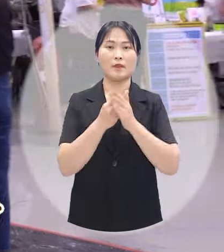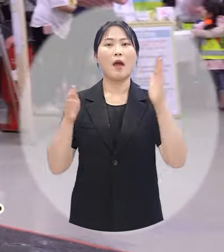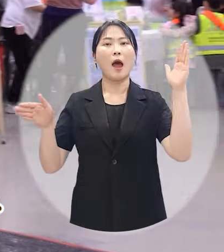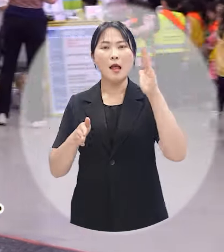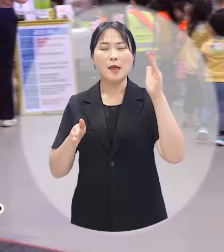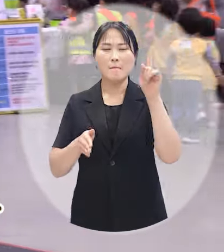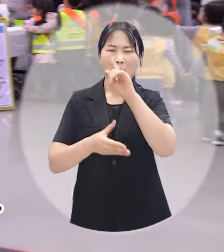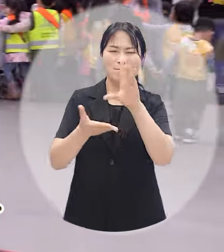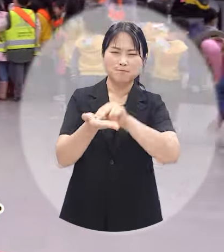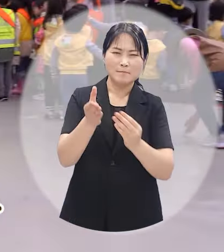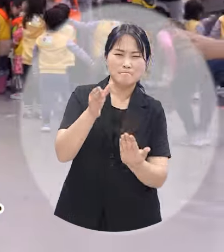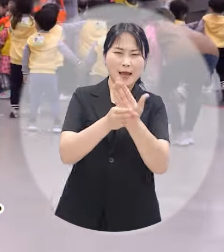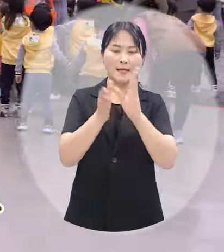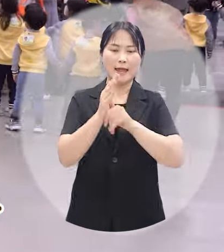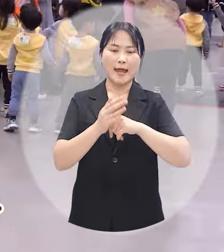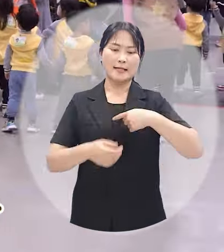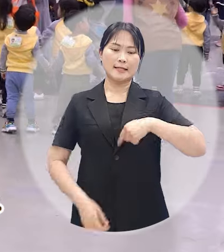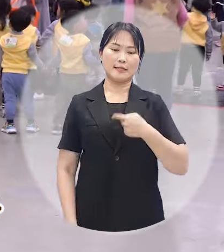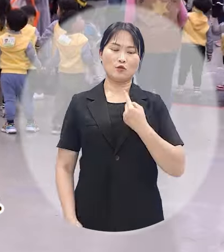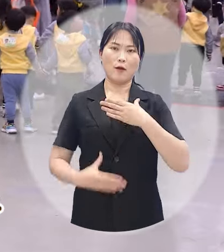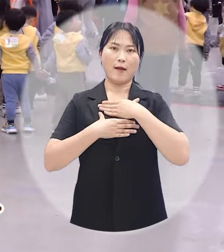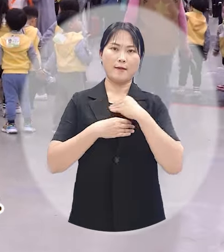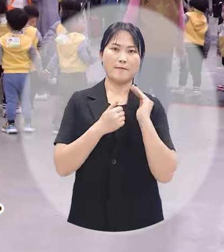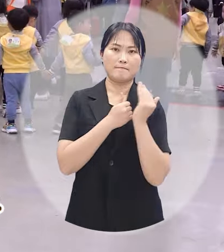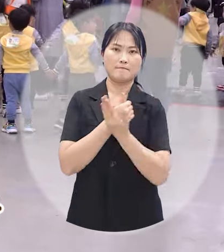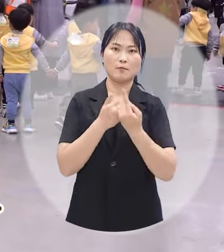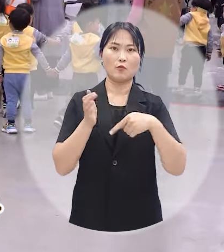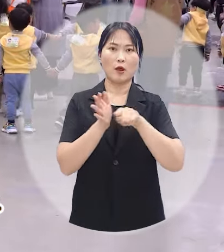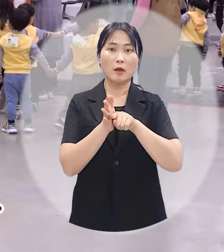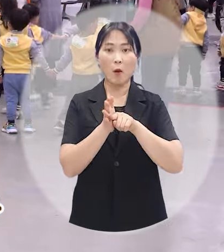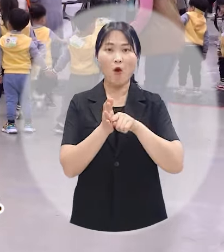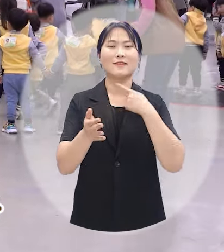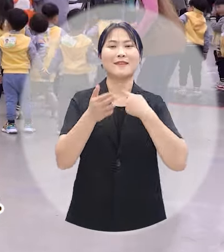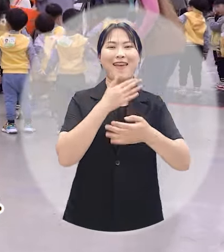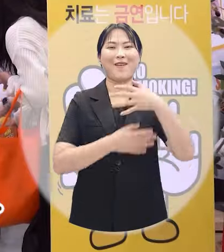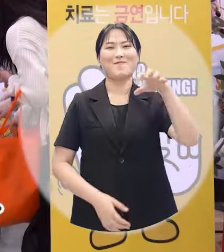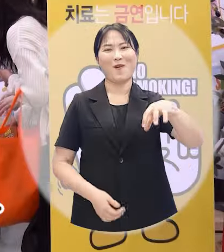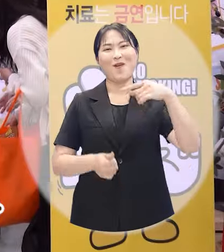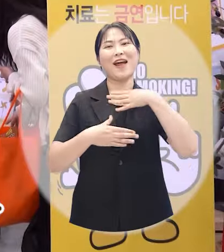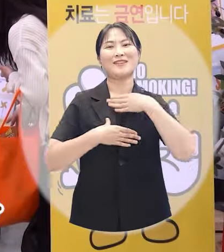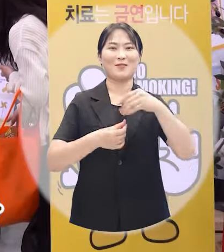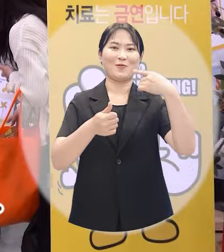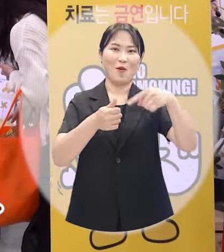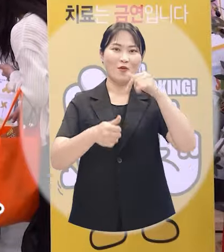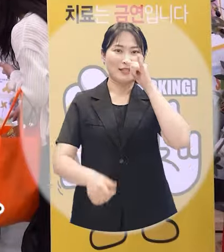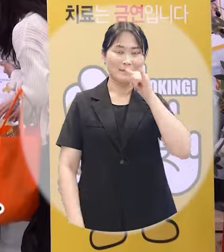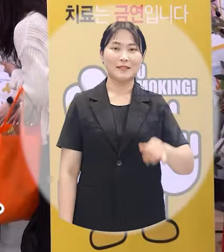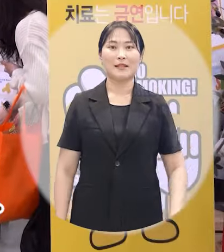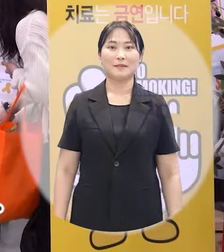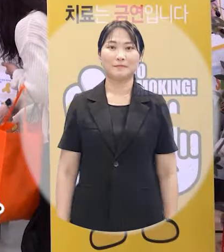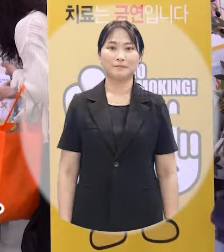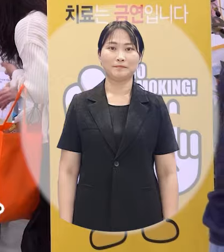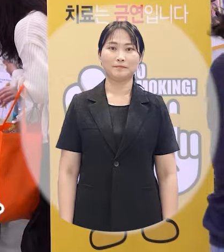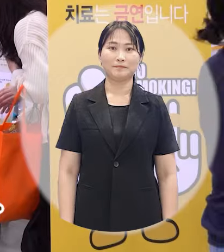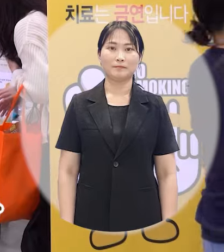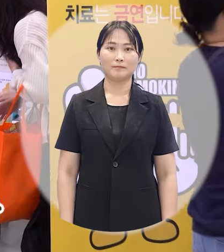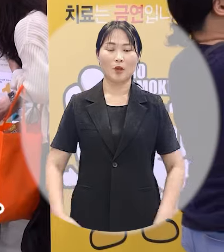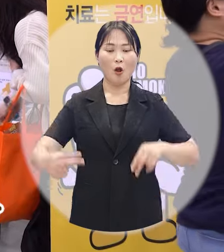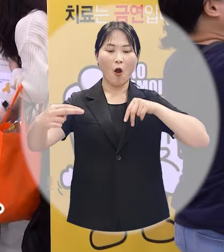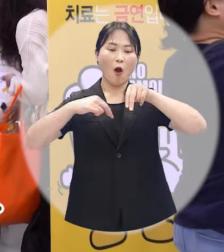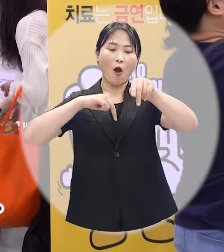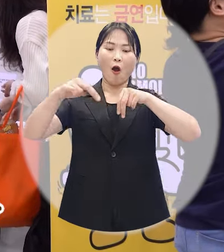재난재해 상황에서 스스로의 안전을 지키기 위한 대응 요령을 체험으로 배우는 안전교육도 마련됐습니다. 보행